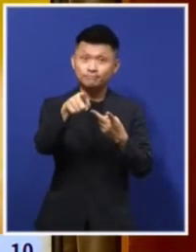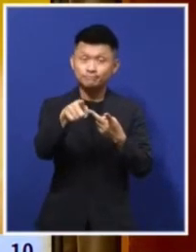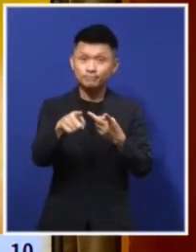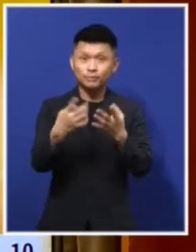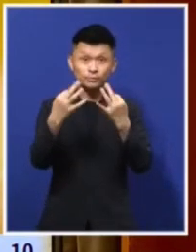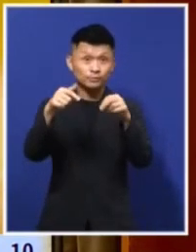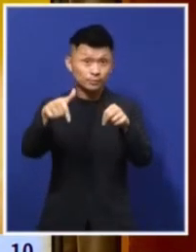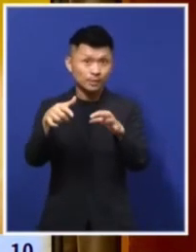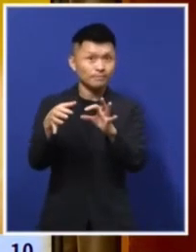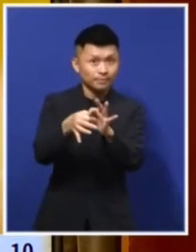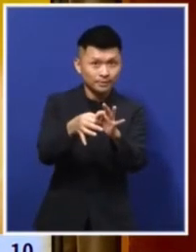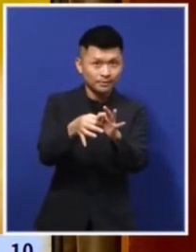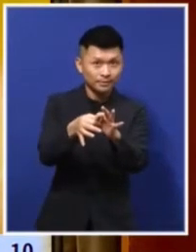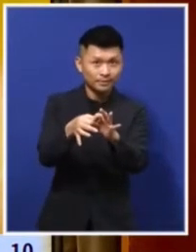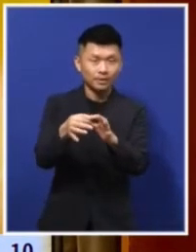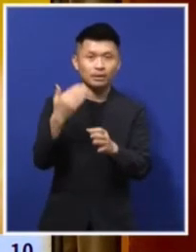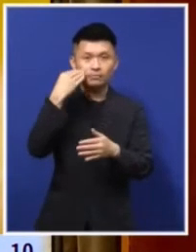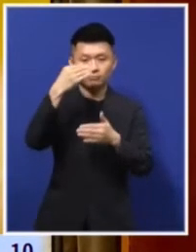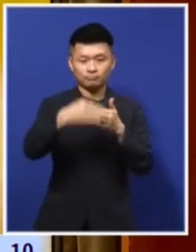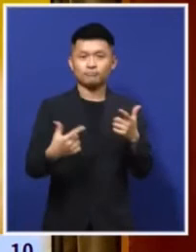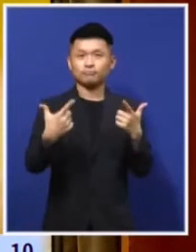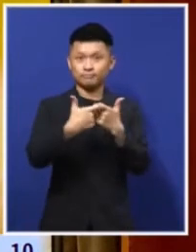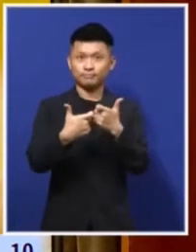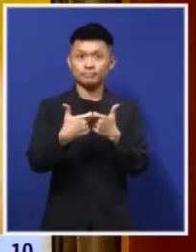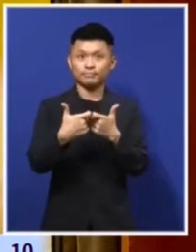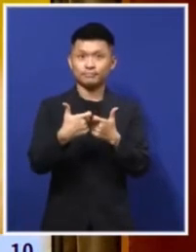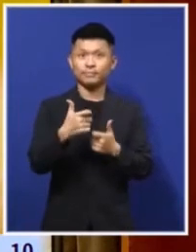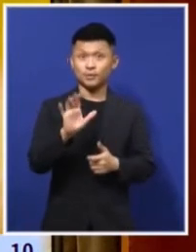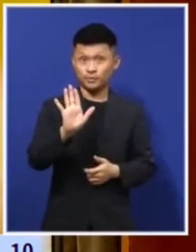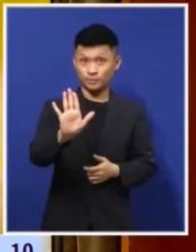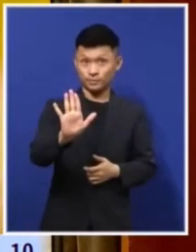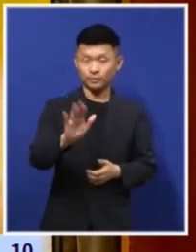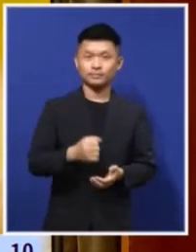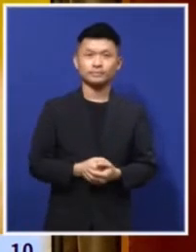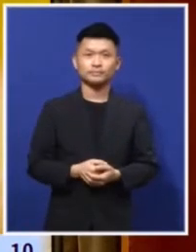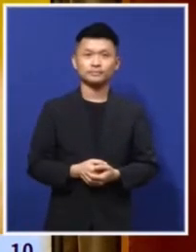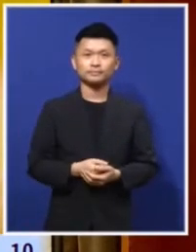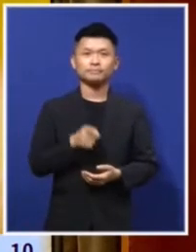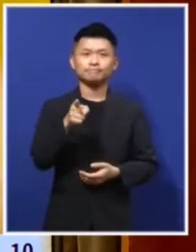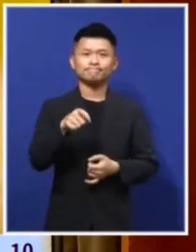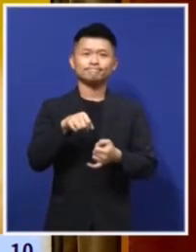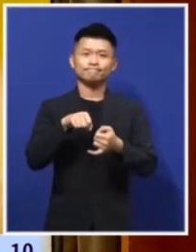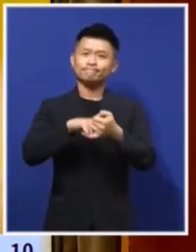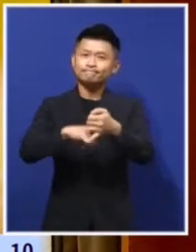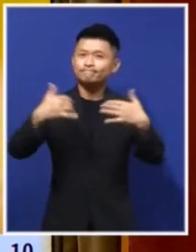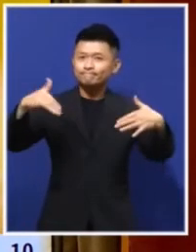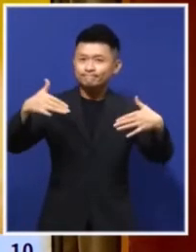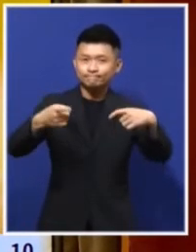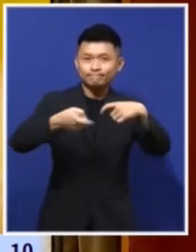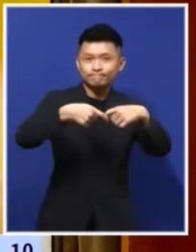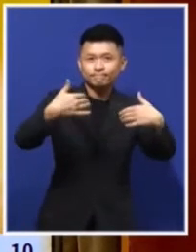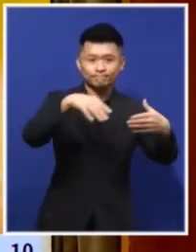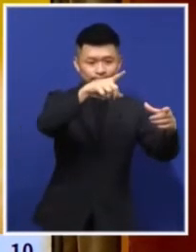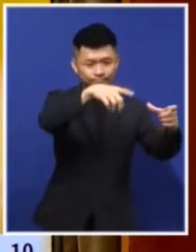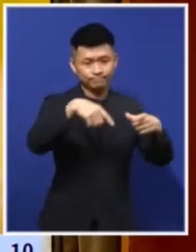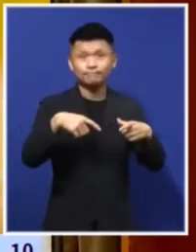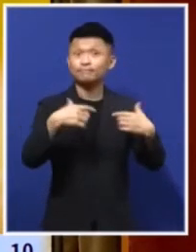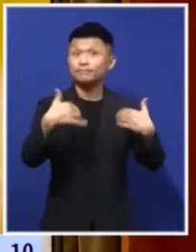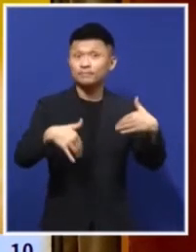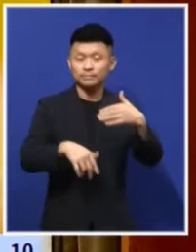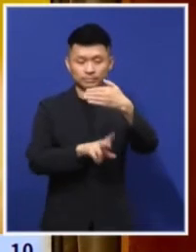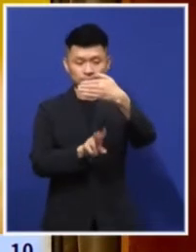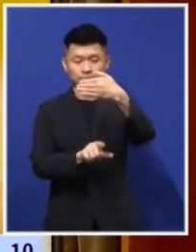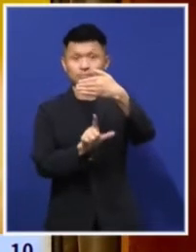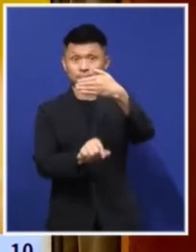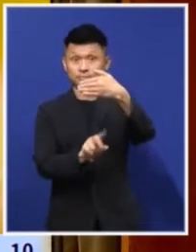位的5倍券，只要你是有资格取得5倍券的人，那即使你还没有绑定或者还没有拿纸本，你也可以9月22号就